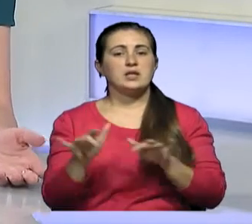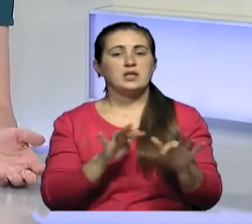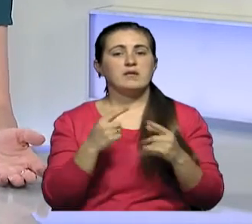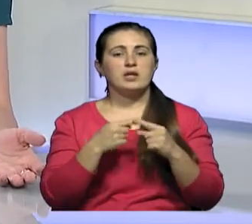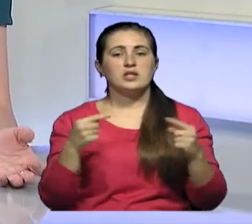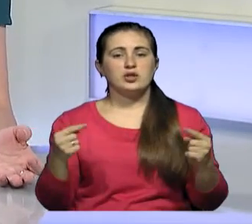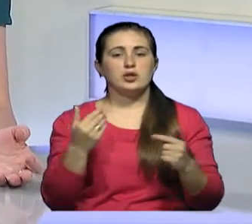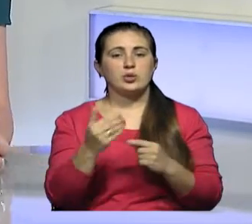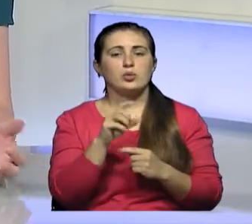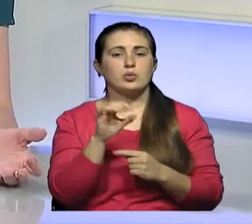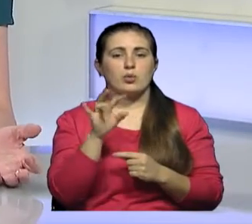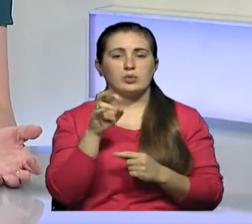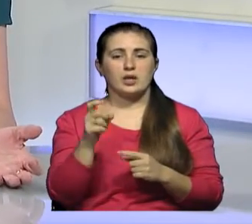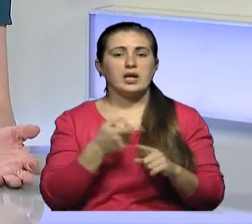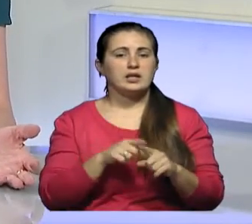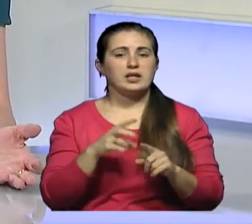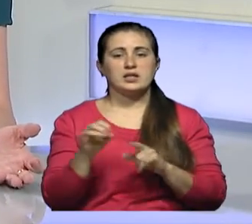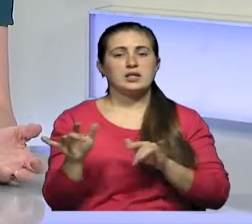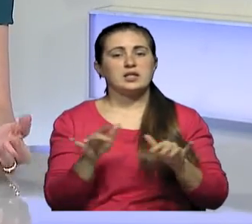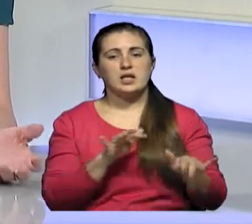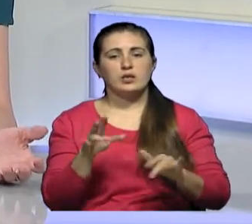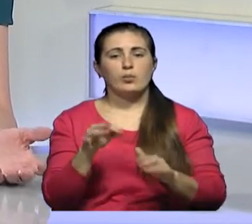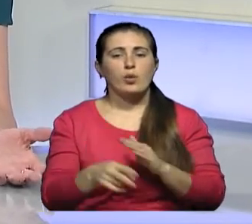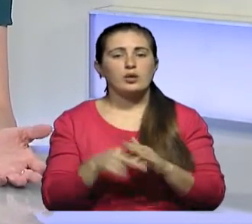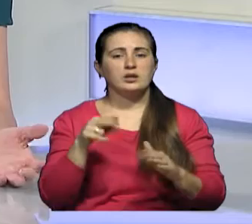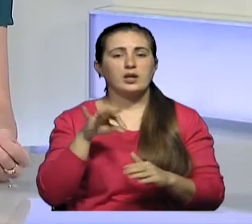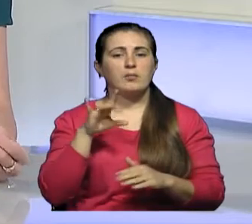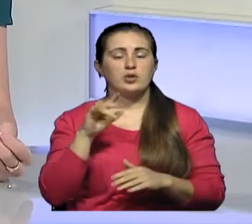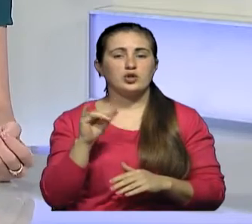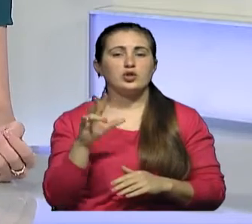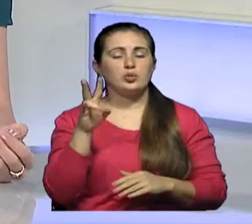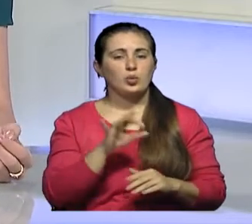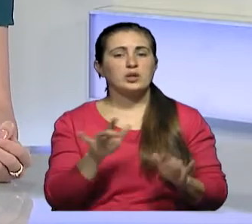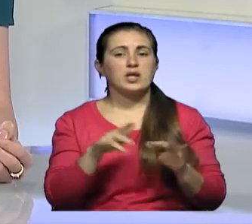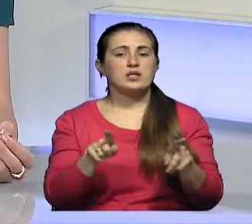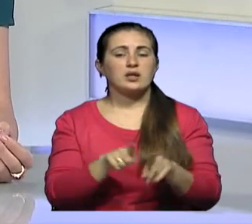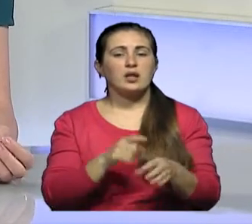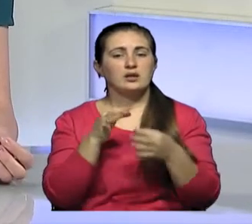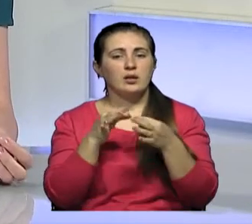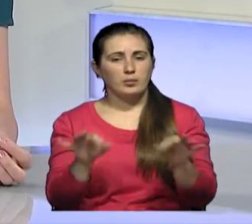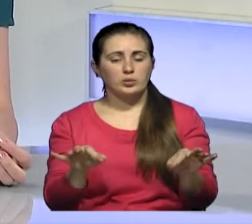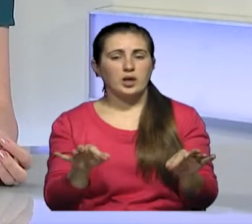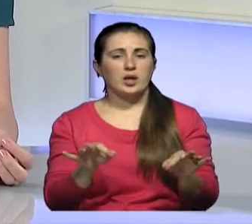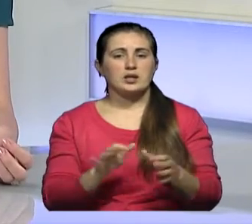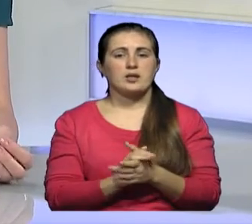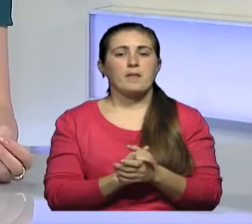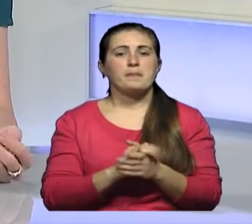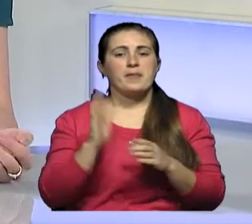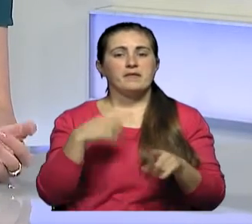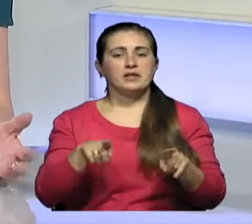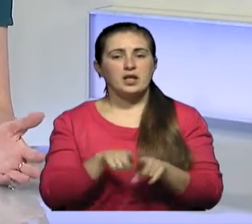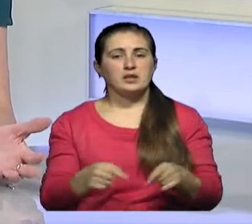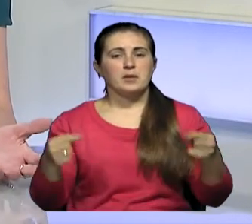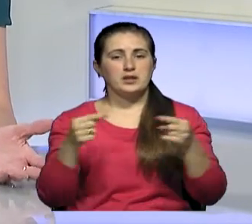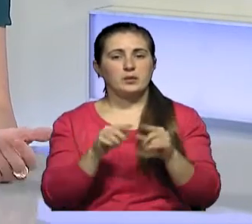различных ее зонах конечно это не деятельность по добыче но деятельность такая допускается и в данном конкретном случае